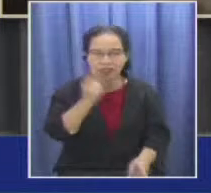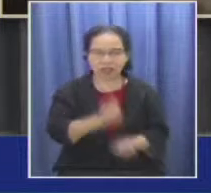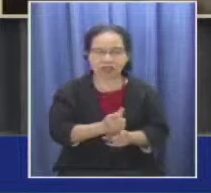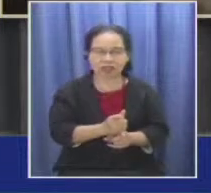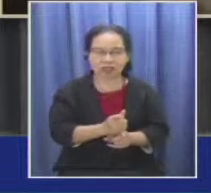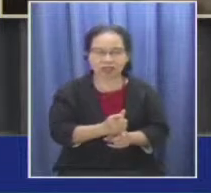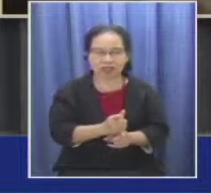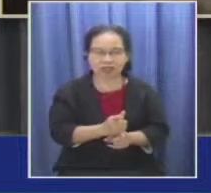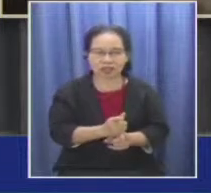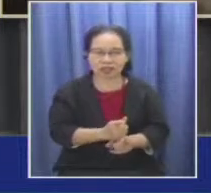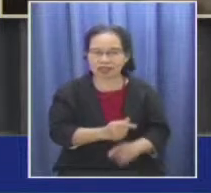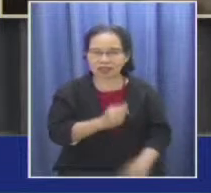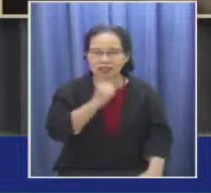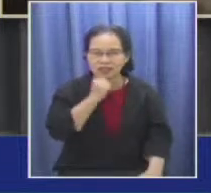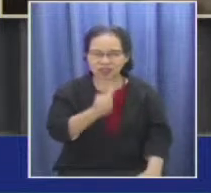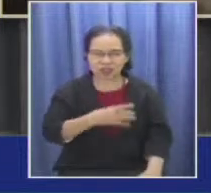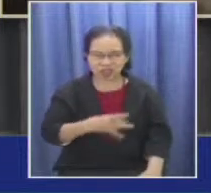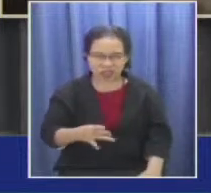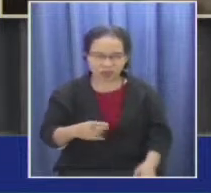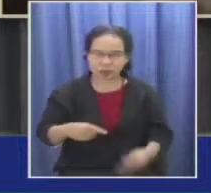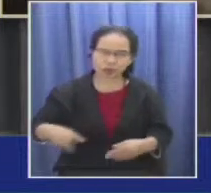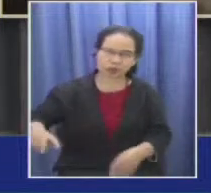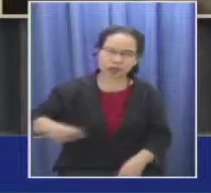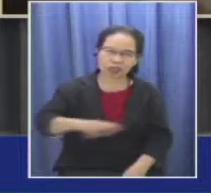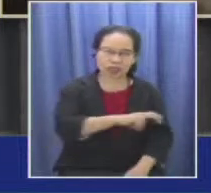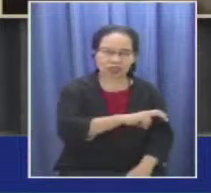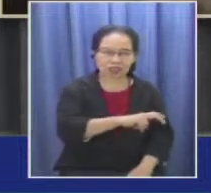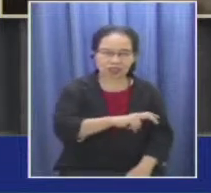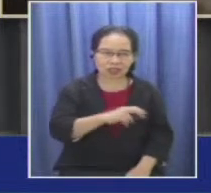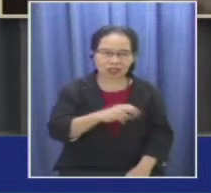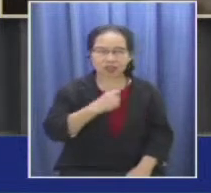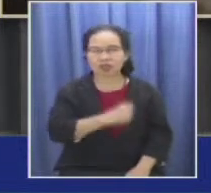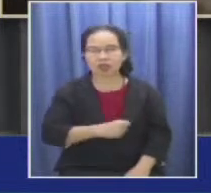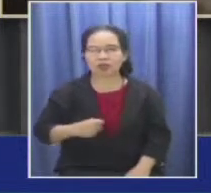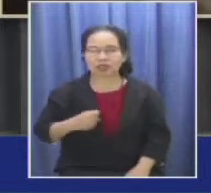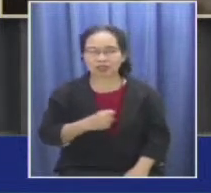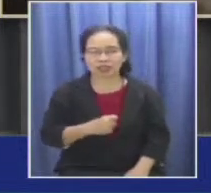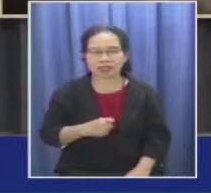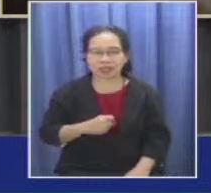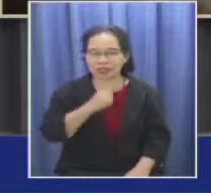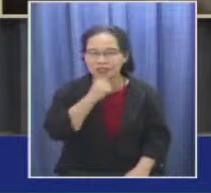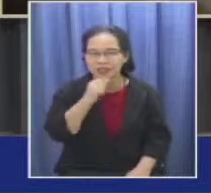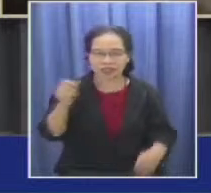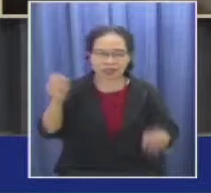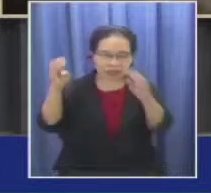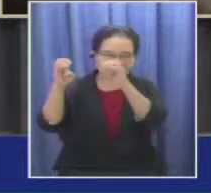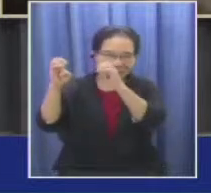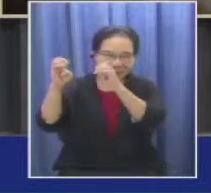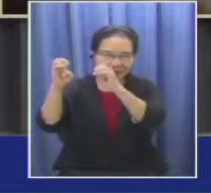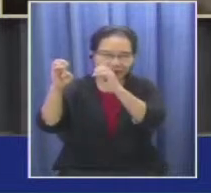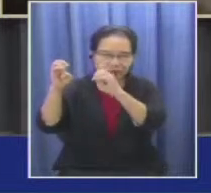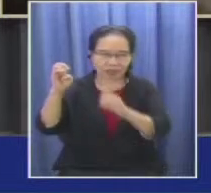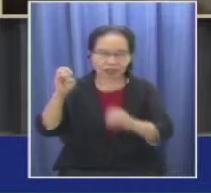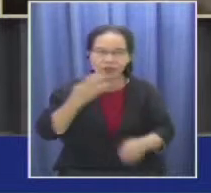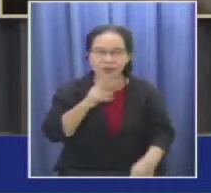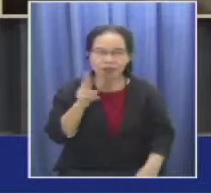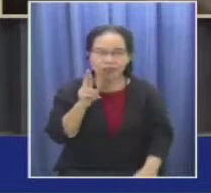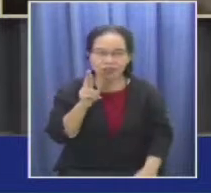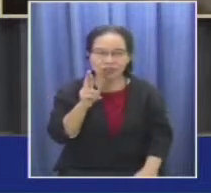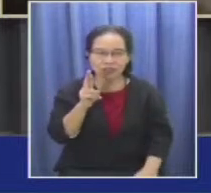adwuma. Nya so obeka se ane Nanso na wonye na adwene kra so obeba. Oni unu ya